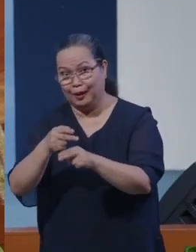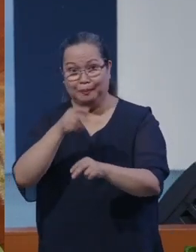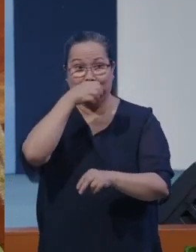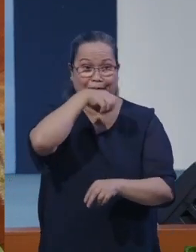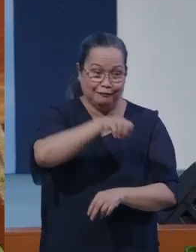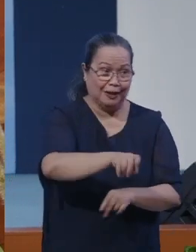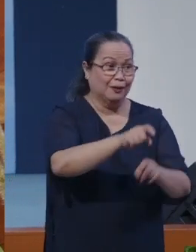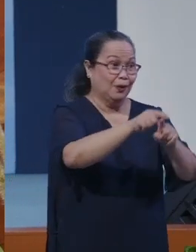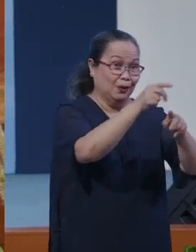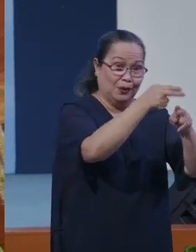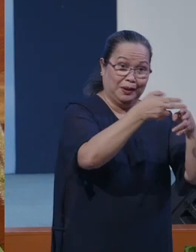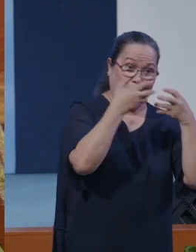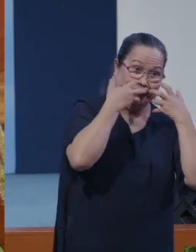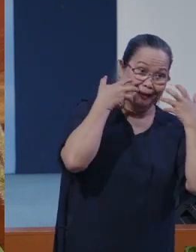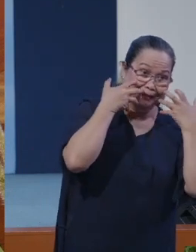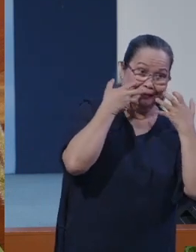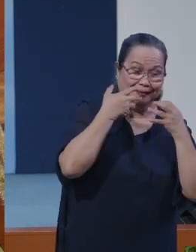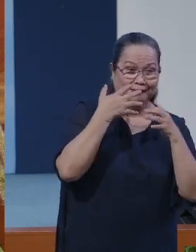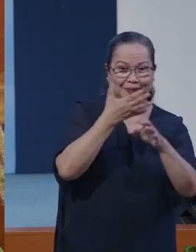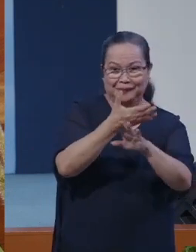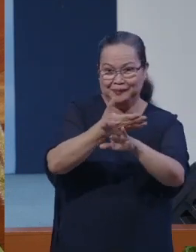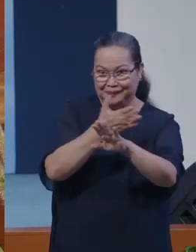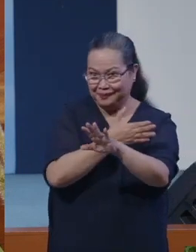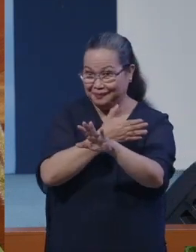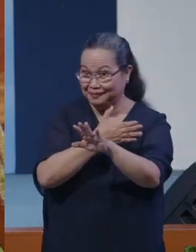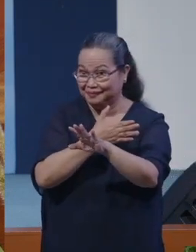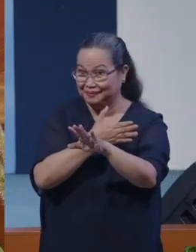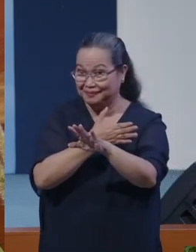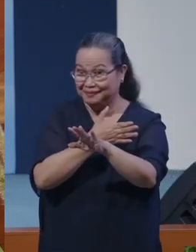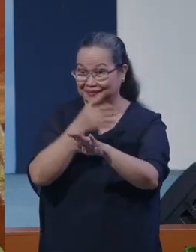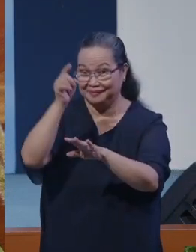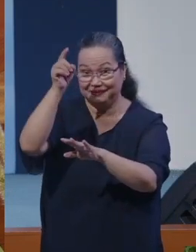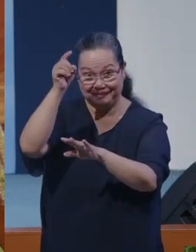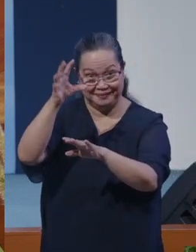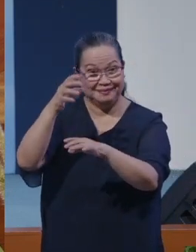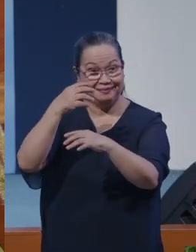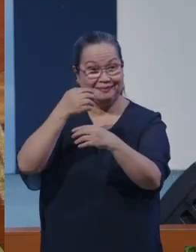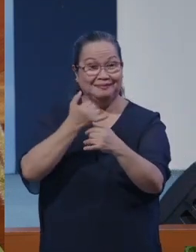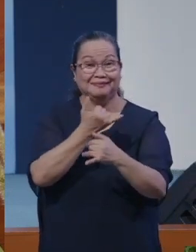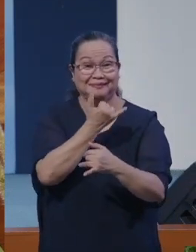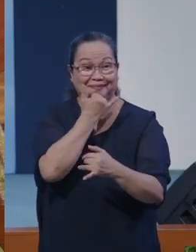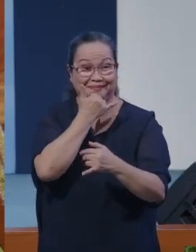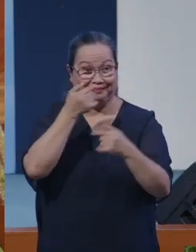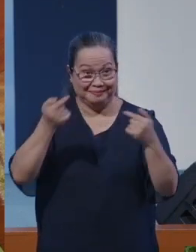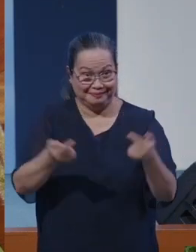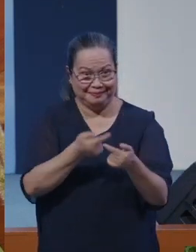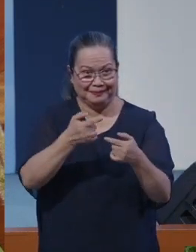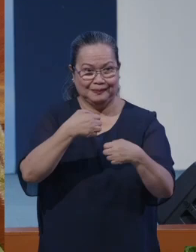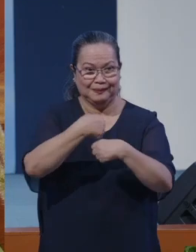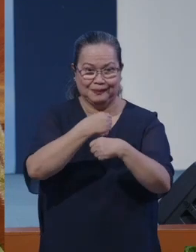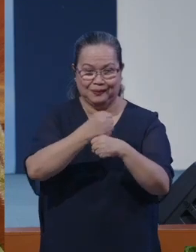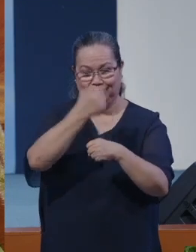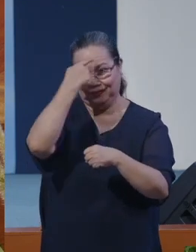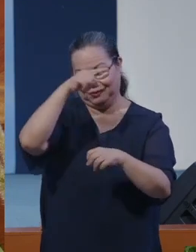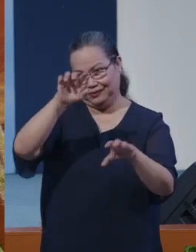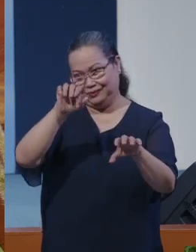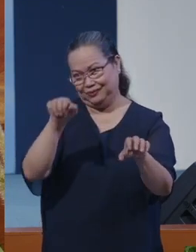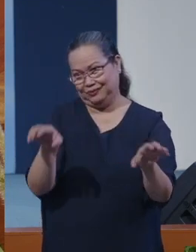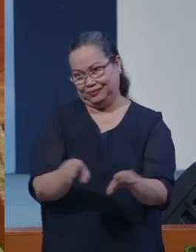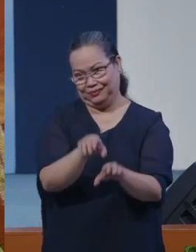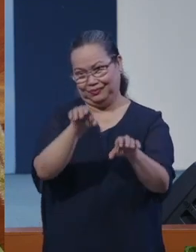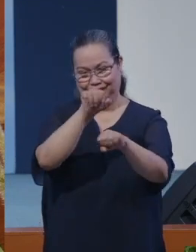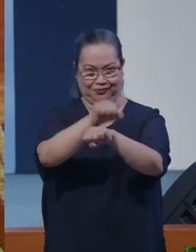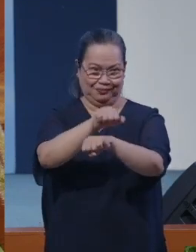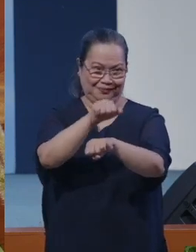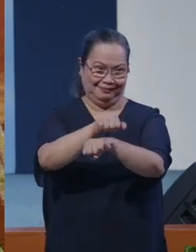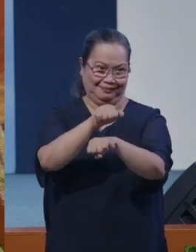pa nagkasala ang tao, nung nilikha ang tao para magtrabaho. Ang pagtatrabaho po ay